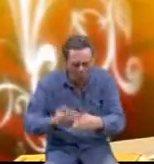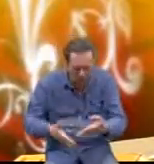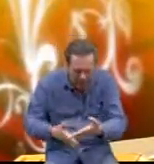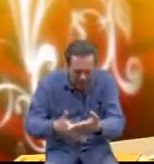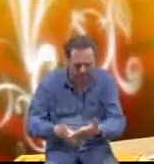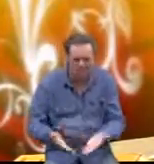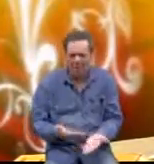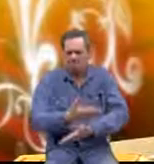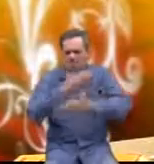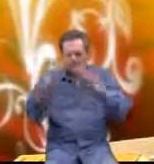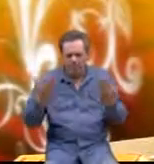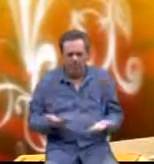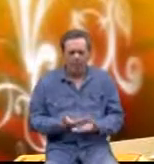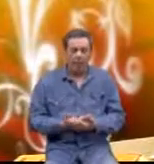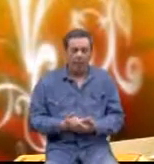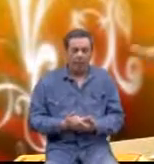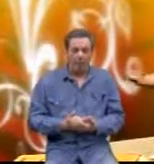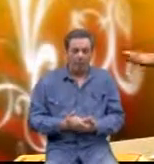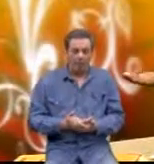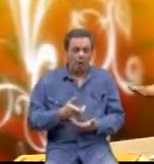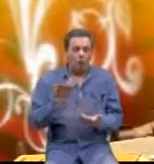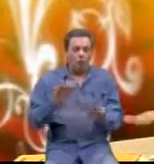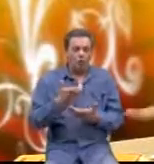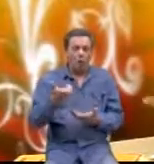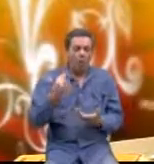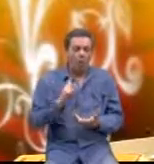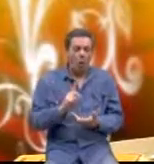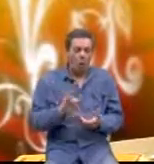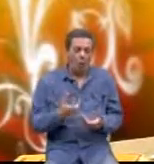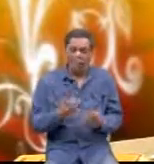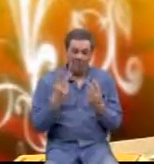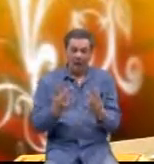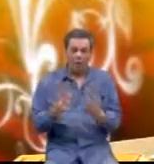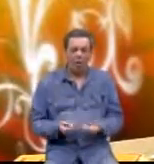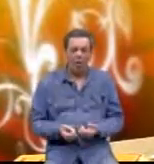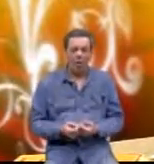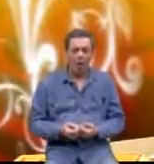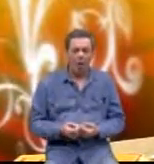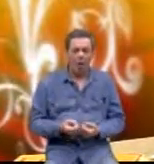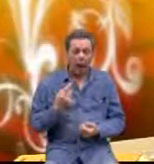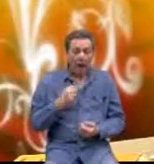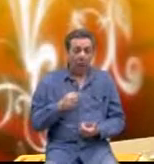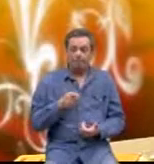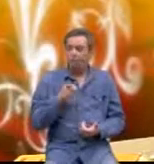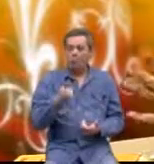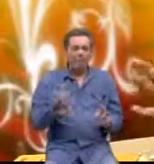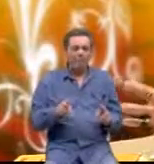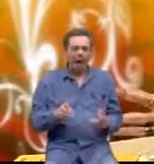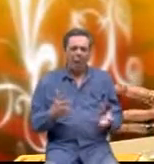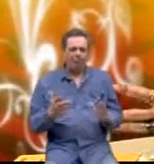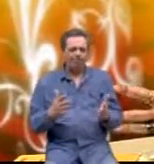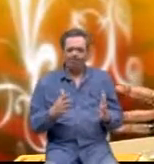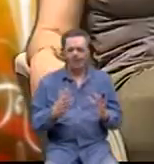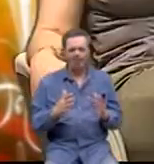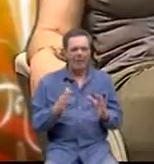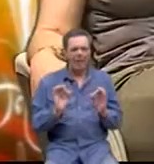ustanova, uključi u svoj život, što bi bilo neobično važno. Ali tu to malo šteka. Je li istina da